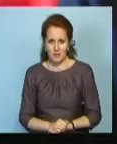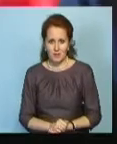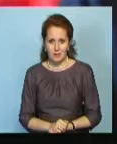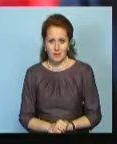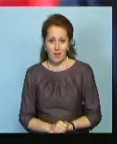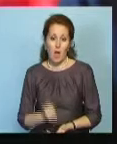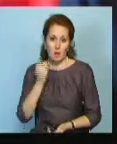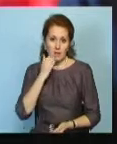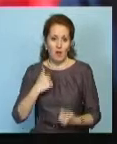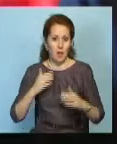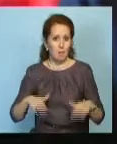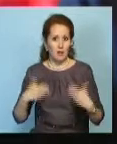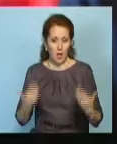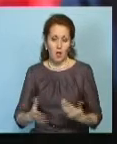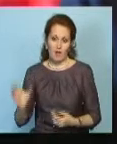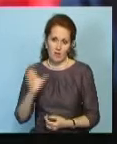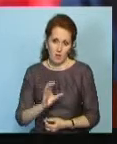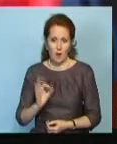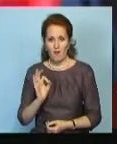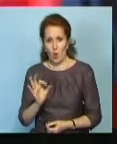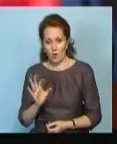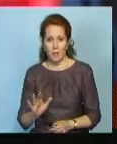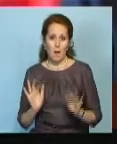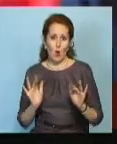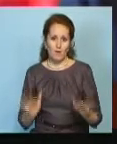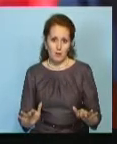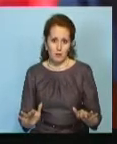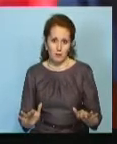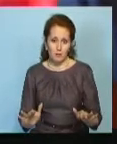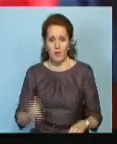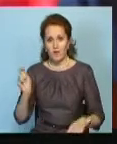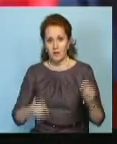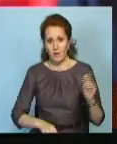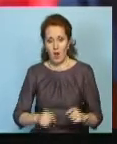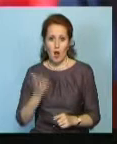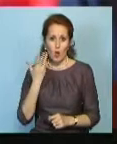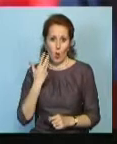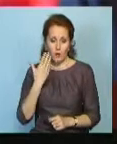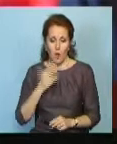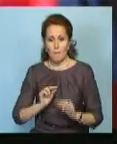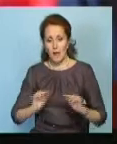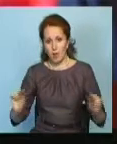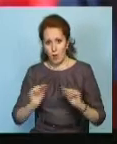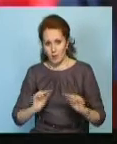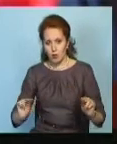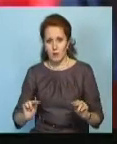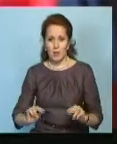Москва нам предлагает в сентябре, в октябре провести фестиваль педагогических